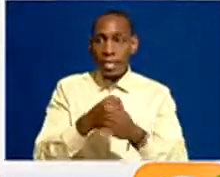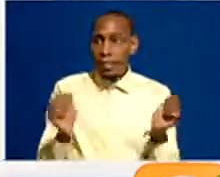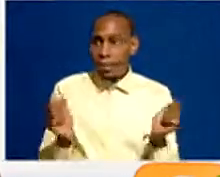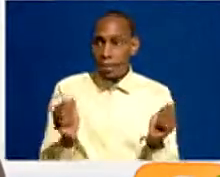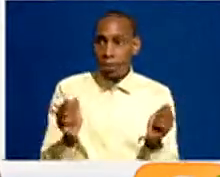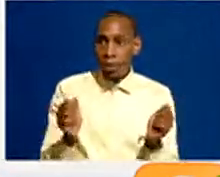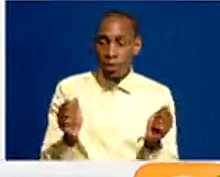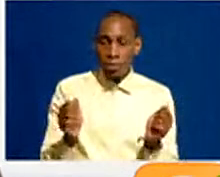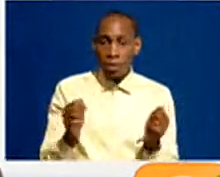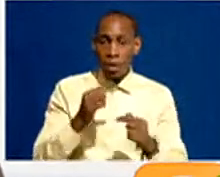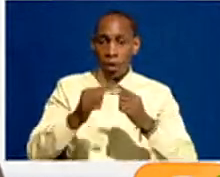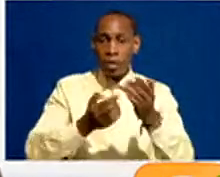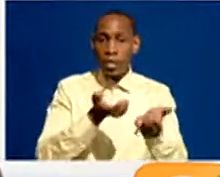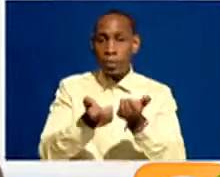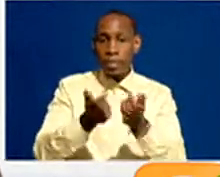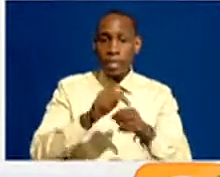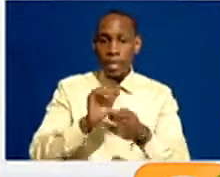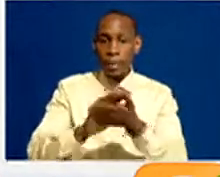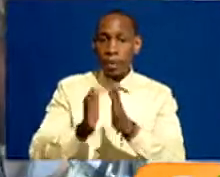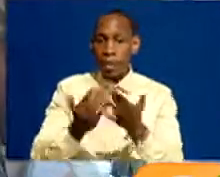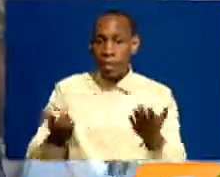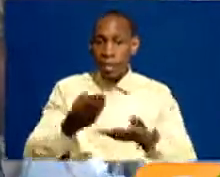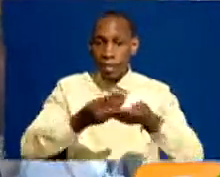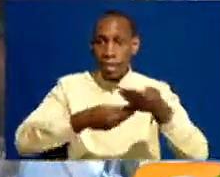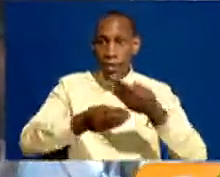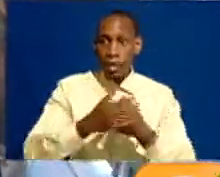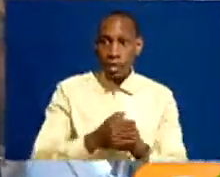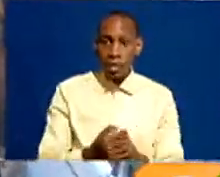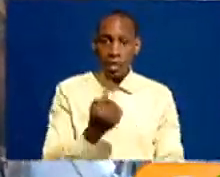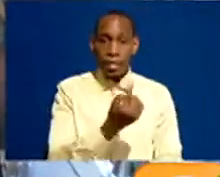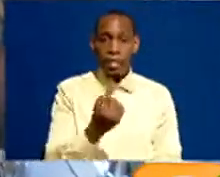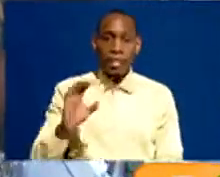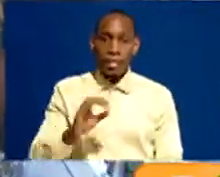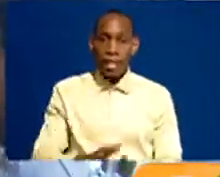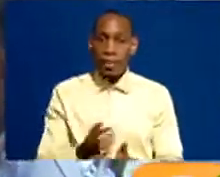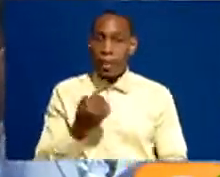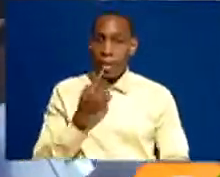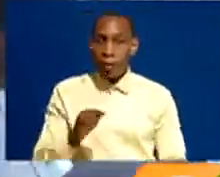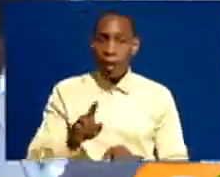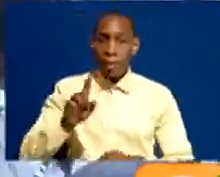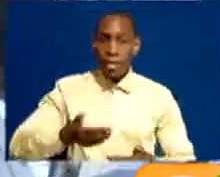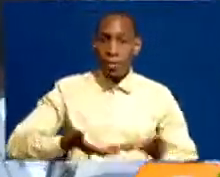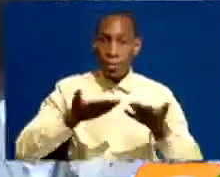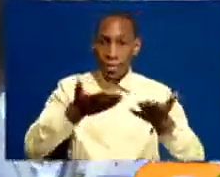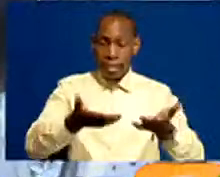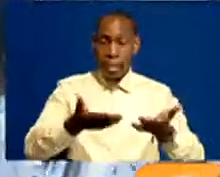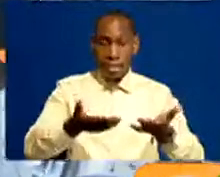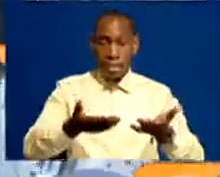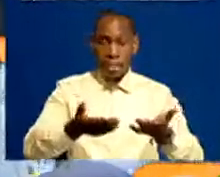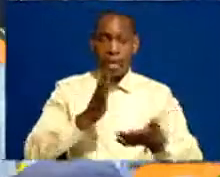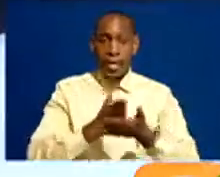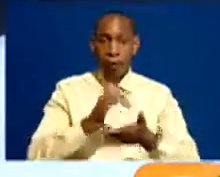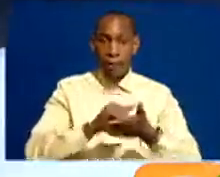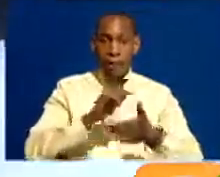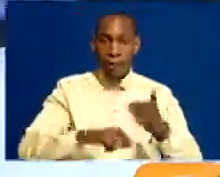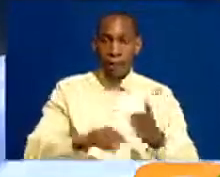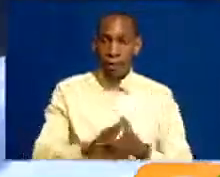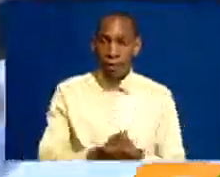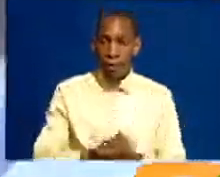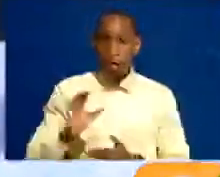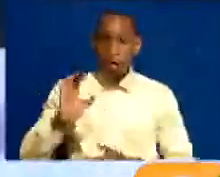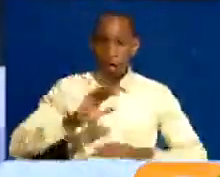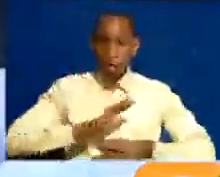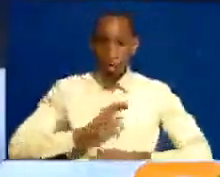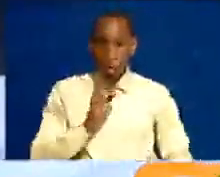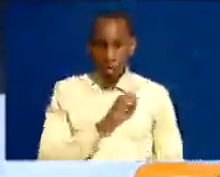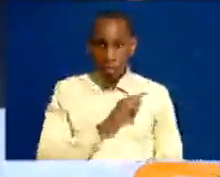uwezi weza kuendelea na biashara kama huna stock. Everything customer ana demand, lazima nilete. Na make sure our customers are